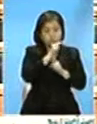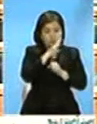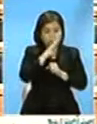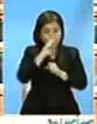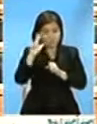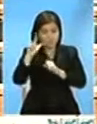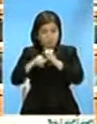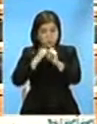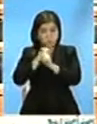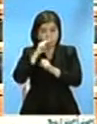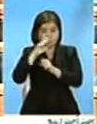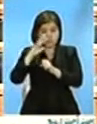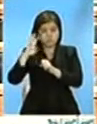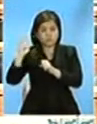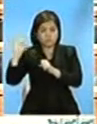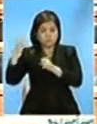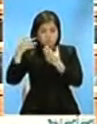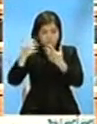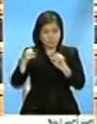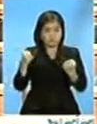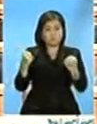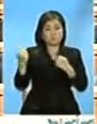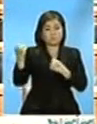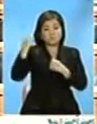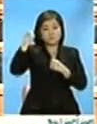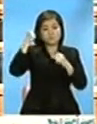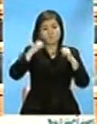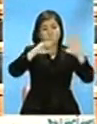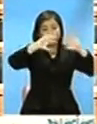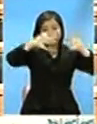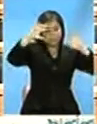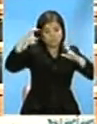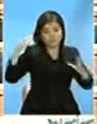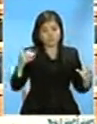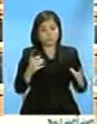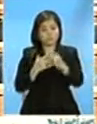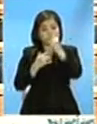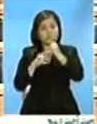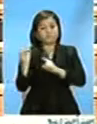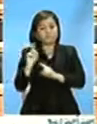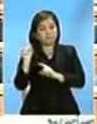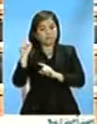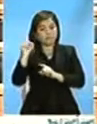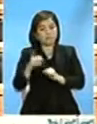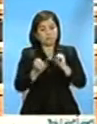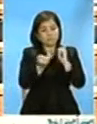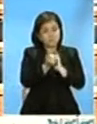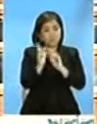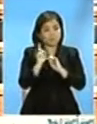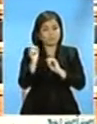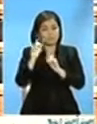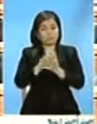อำนาจบริหารเข้าไปแทรกหรือไม่ผมจบเพียงเท่านั้นในส่วนสว.43 49ที่เขาเรียกว่าสภาธาตุเพราะดูเหมือนว่าท่านประธานจ